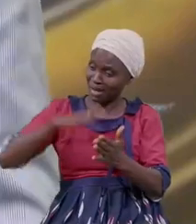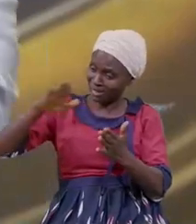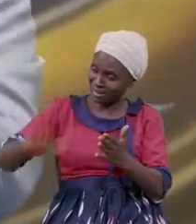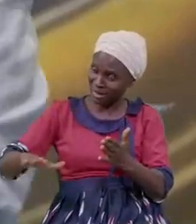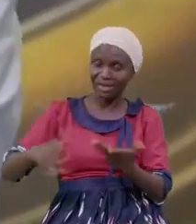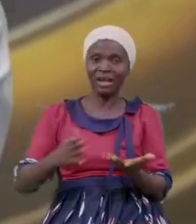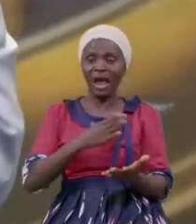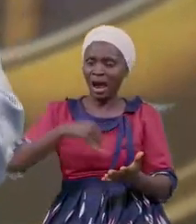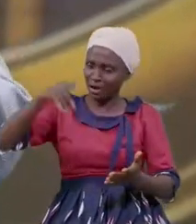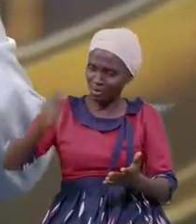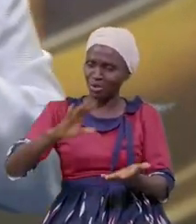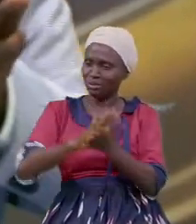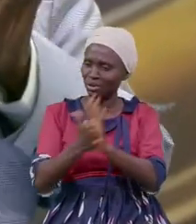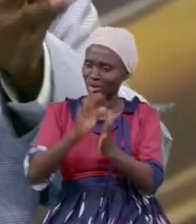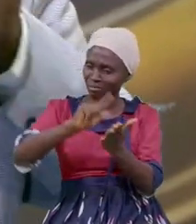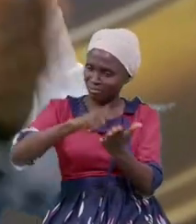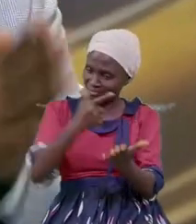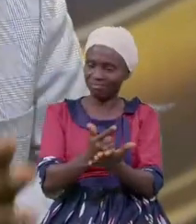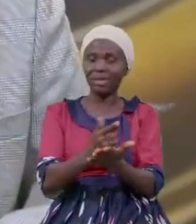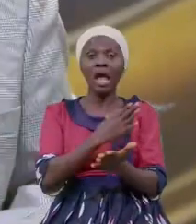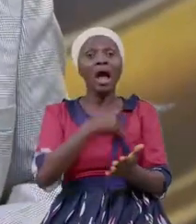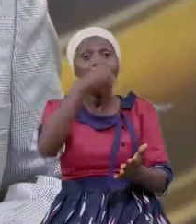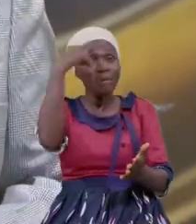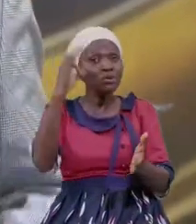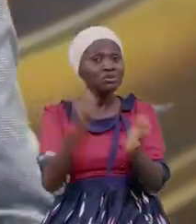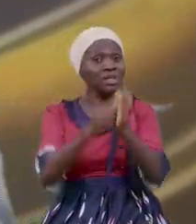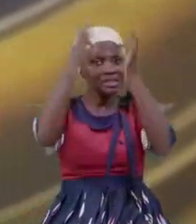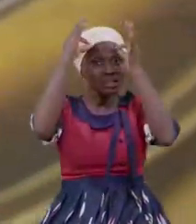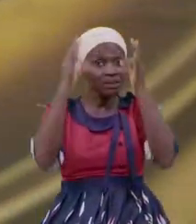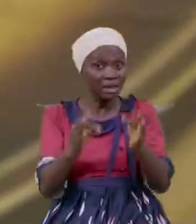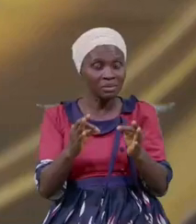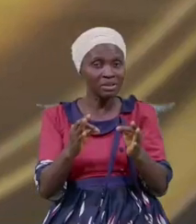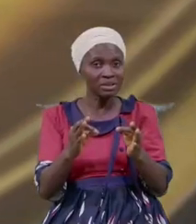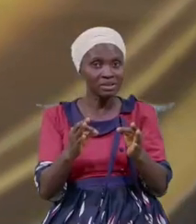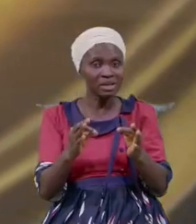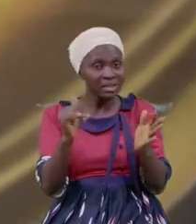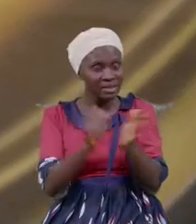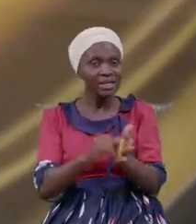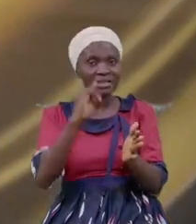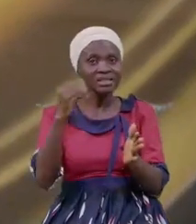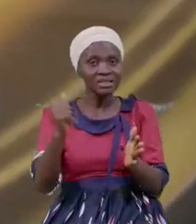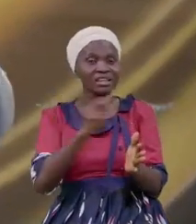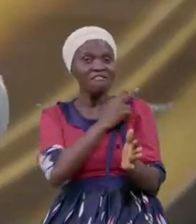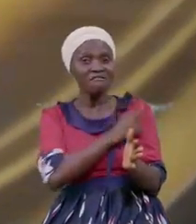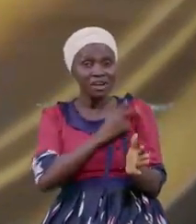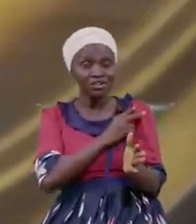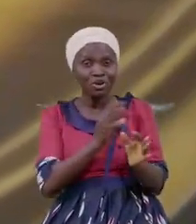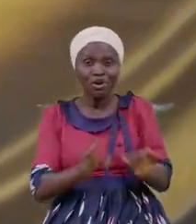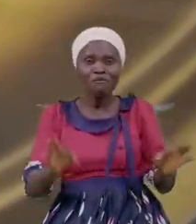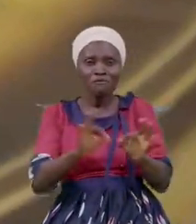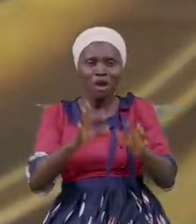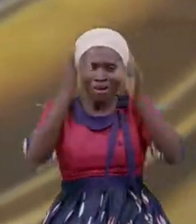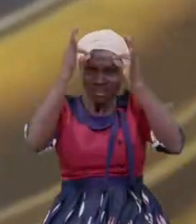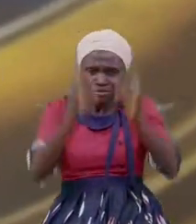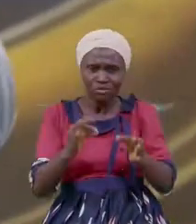devenir diplômé à cause de C cette détermination ça c'est une femme vertueuse ça c'est une femme